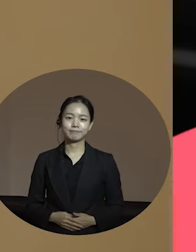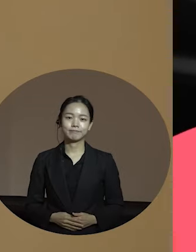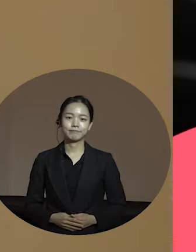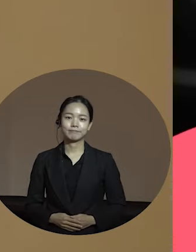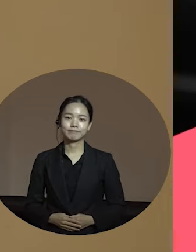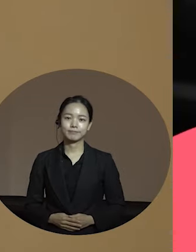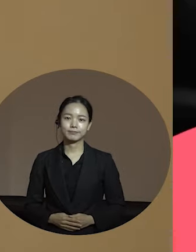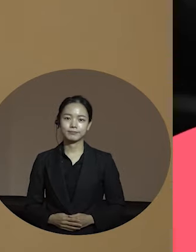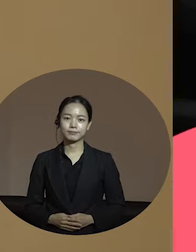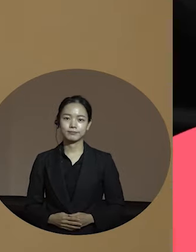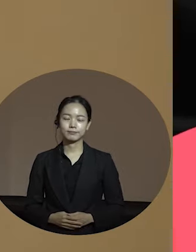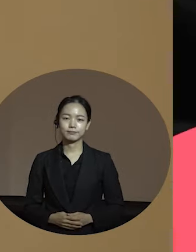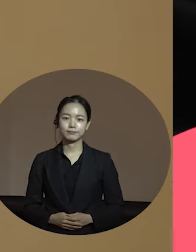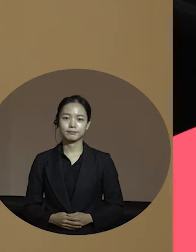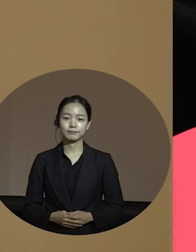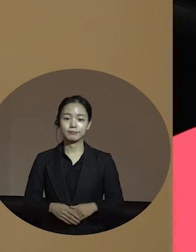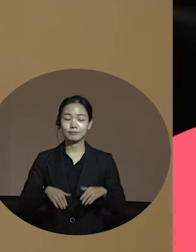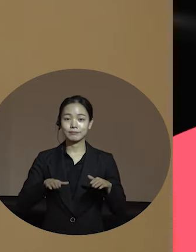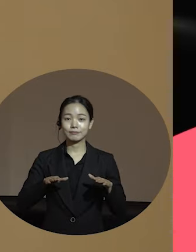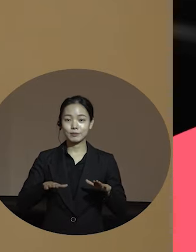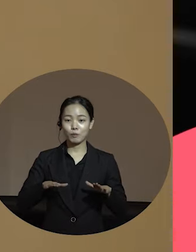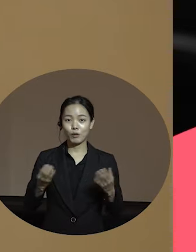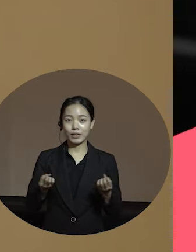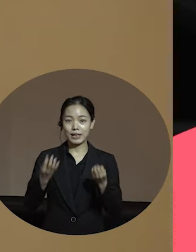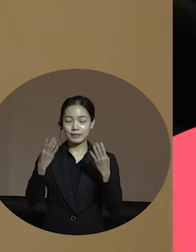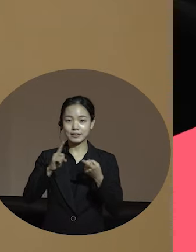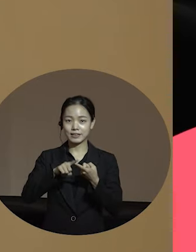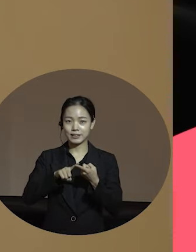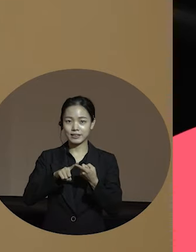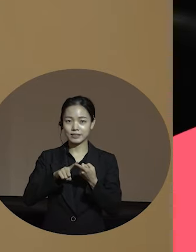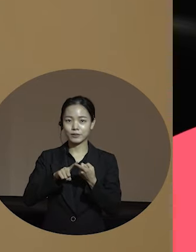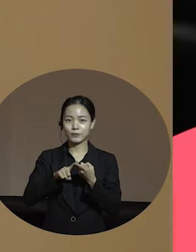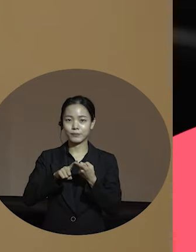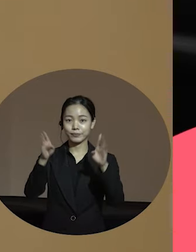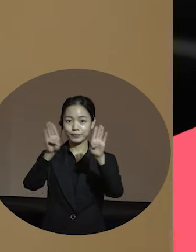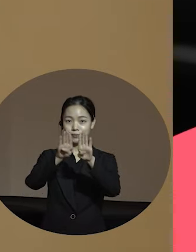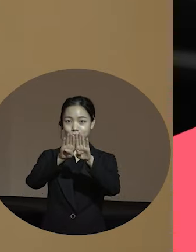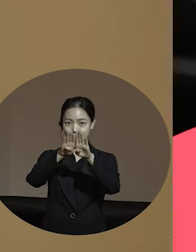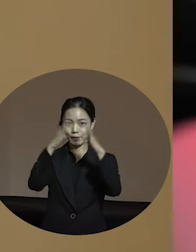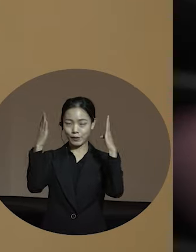본격적인 진행에 앞서서 이번 포럼에 대한 개회사를